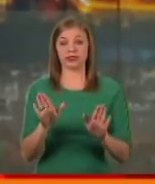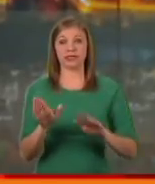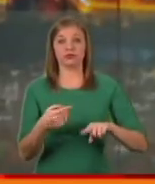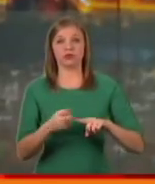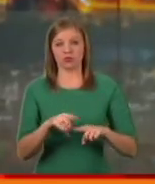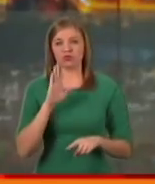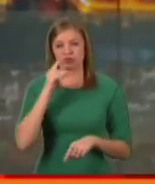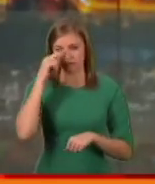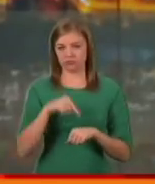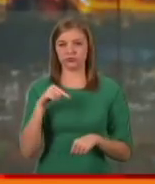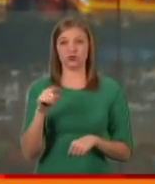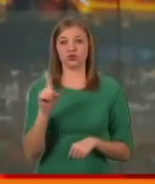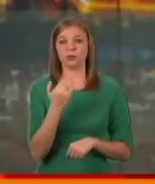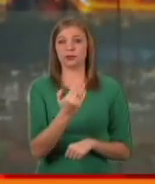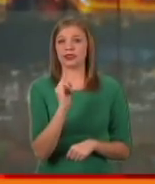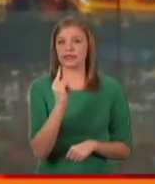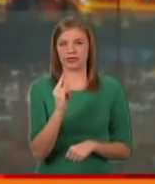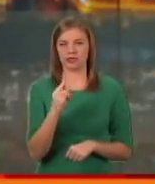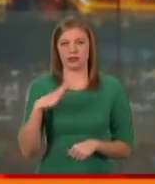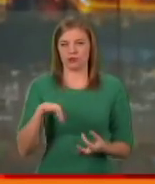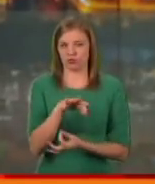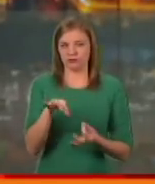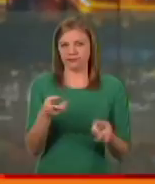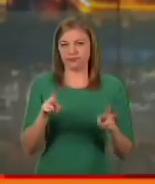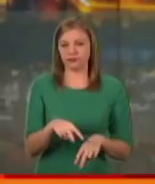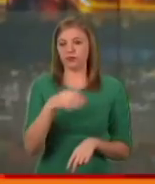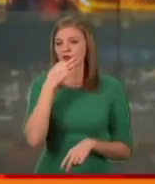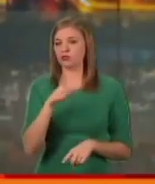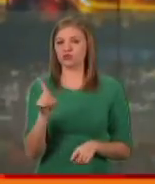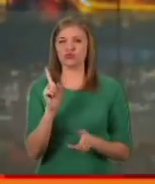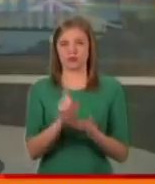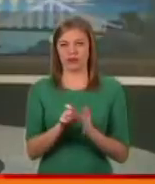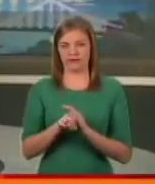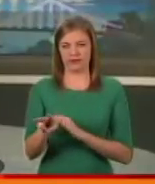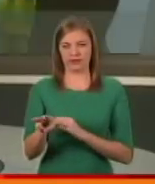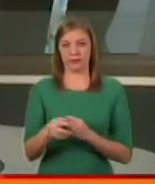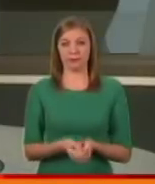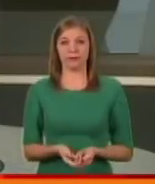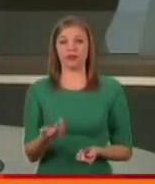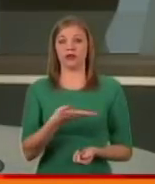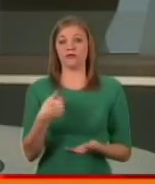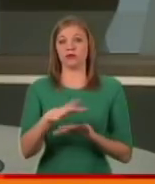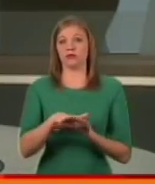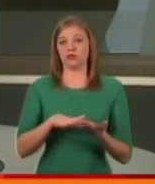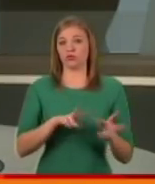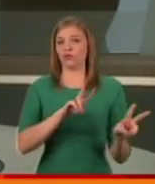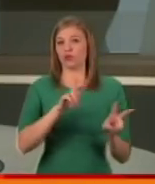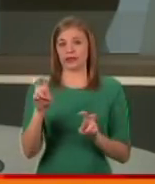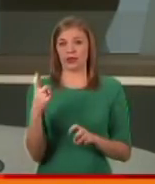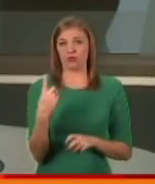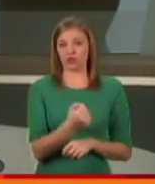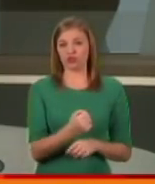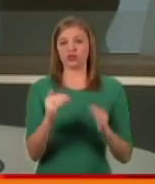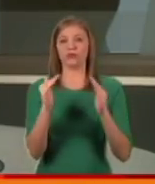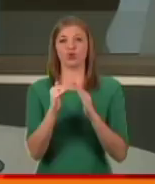тоді жінка усвідомила, аби її дитя не осиротіло, будь-що має втекти. Ми продовжуємо тему тижня у